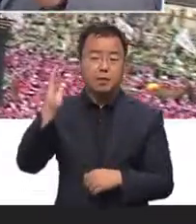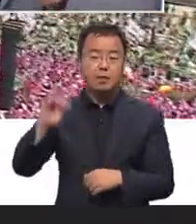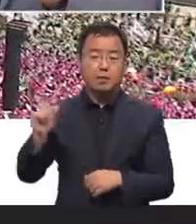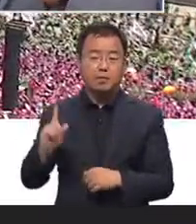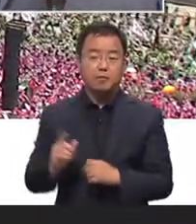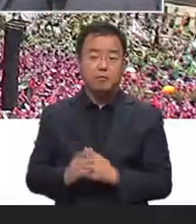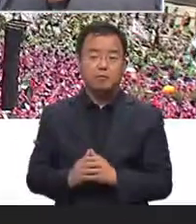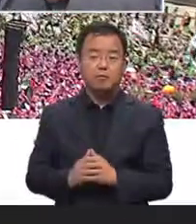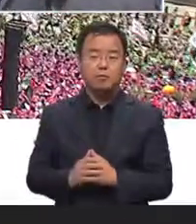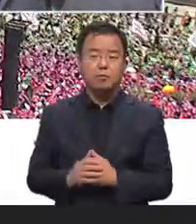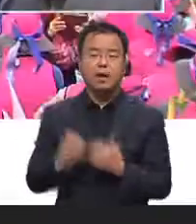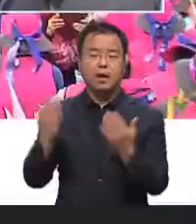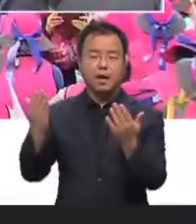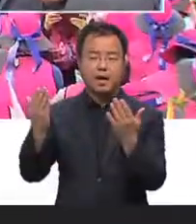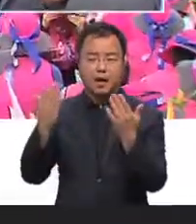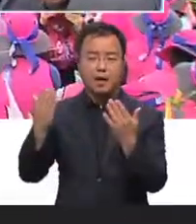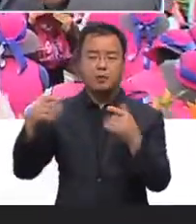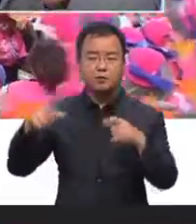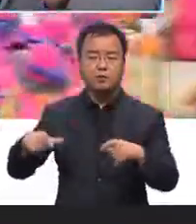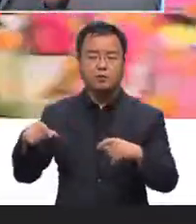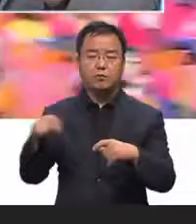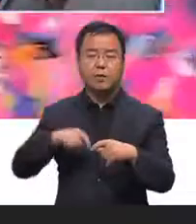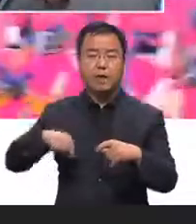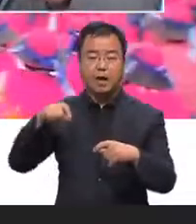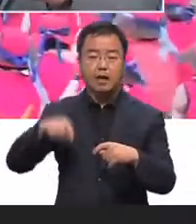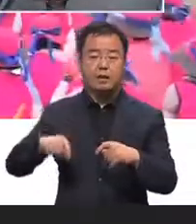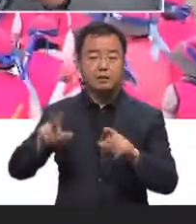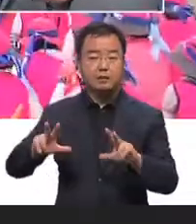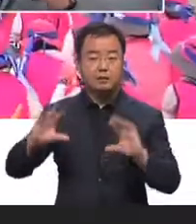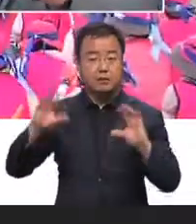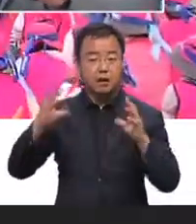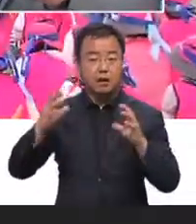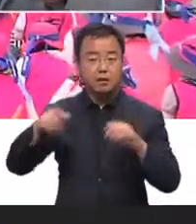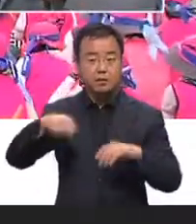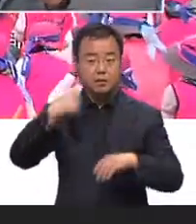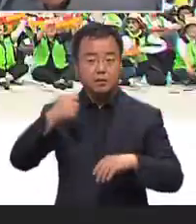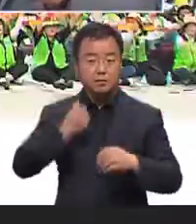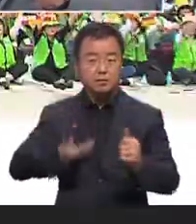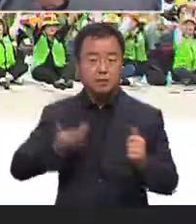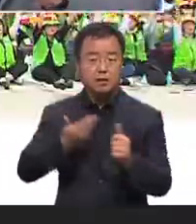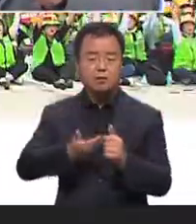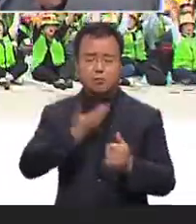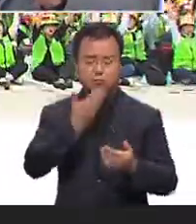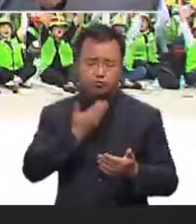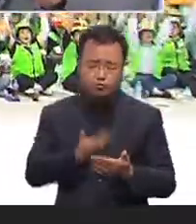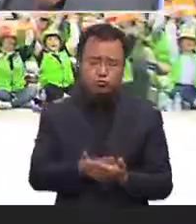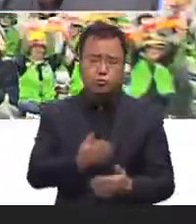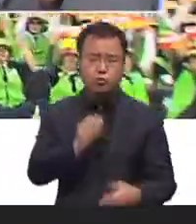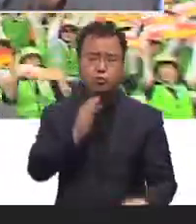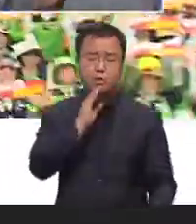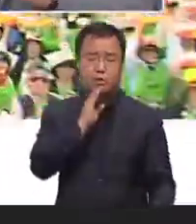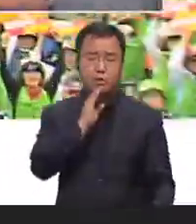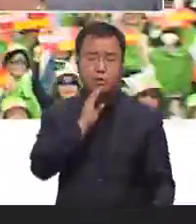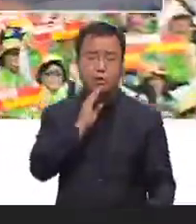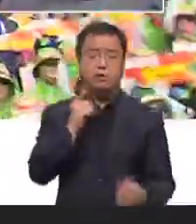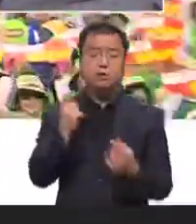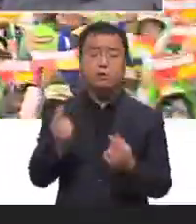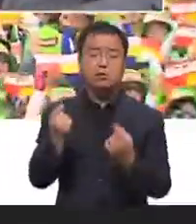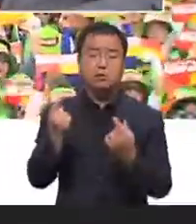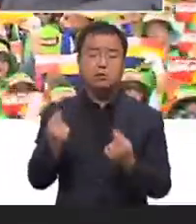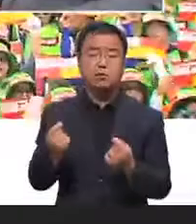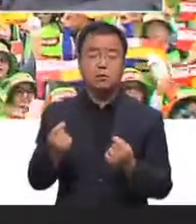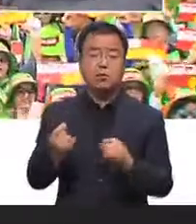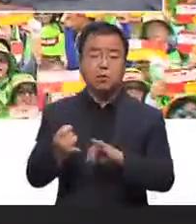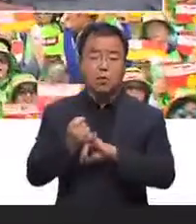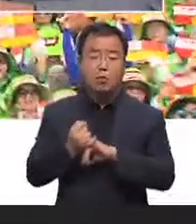것은 학교 당 의 학교에 지금 아이들이 급식이 굉장히 중앙 하지 않습니까 예 이와 같이 에